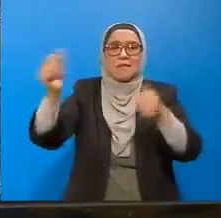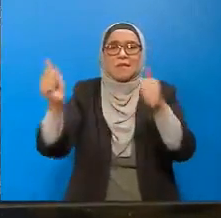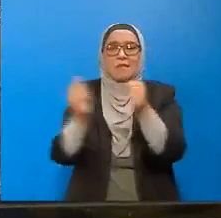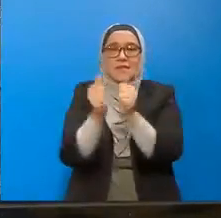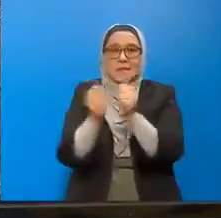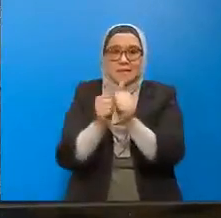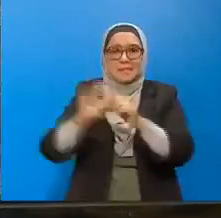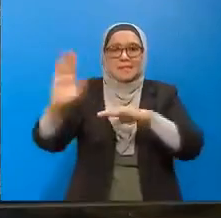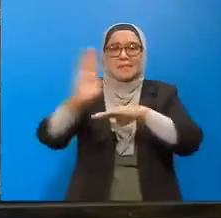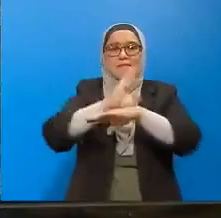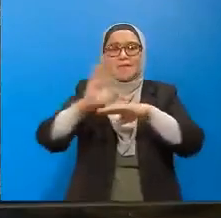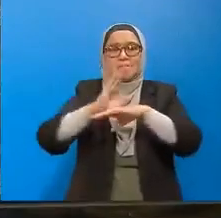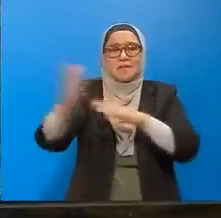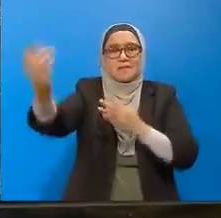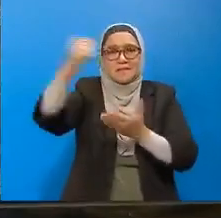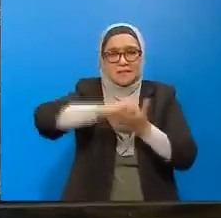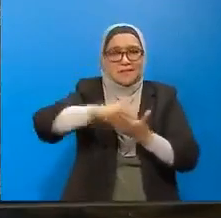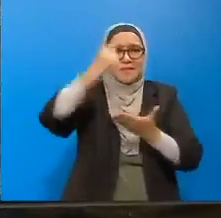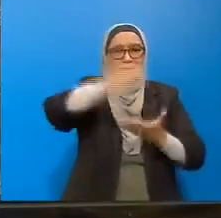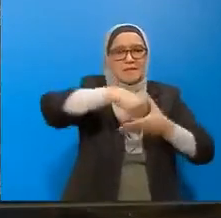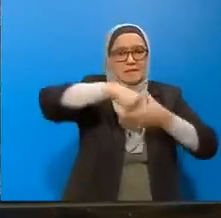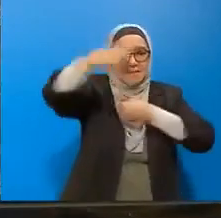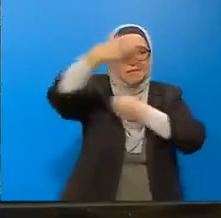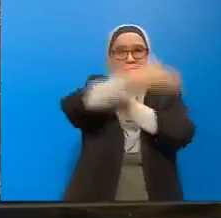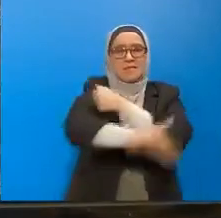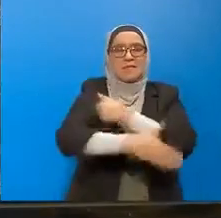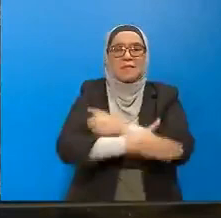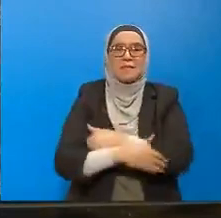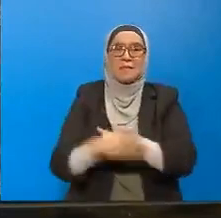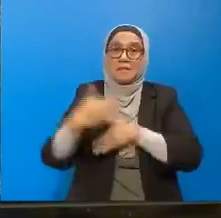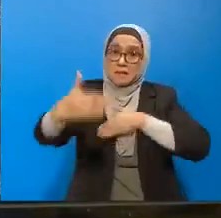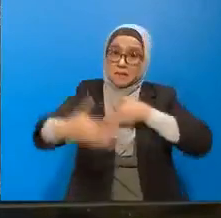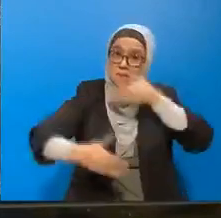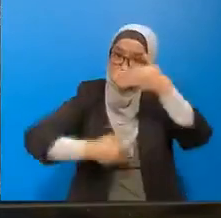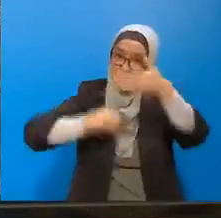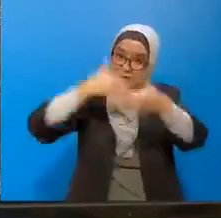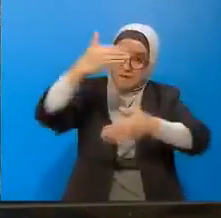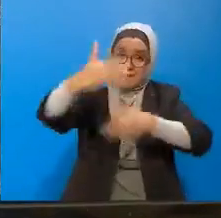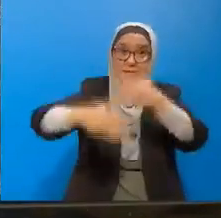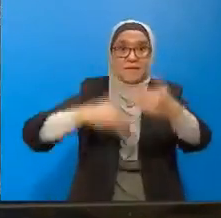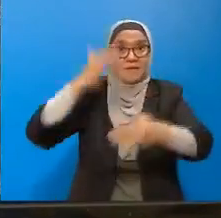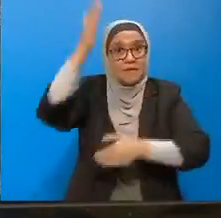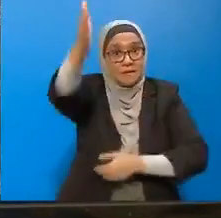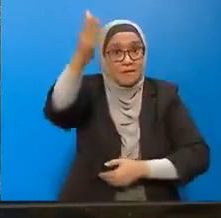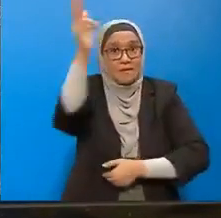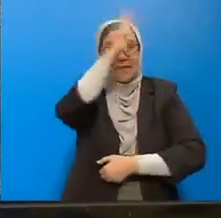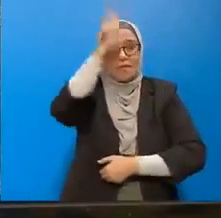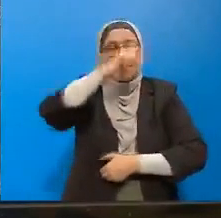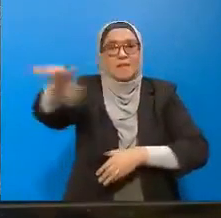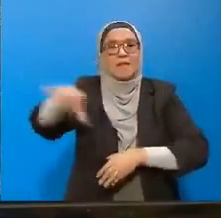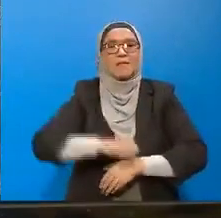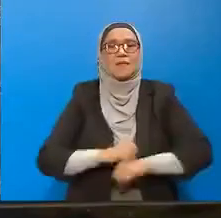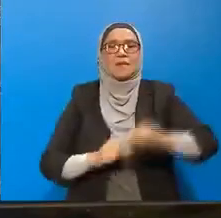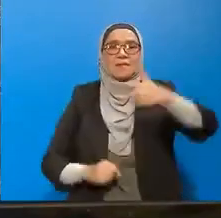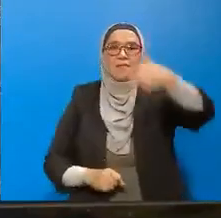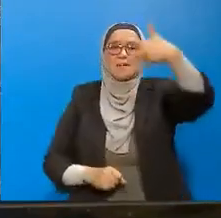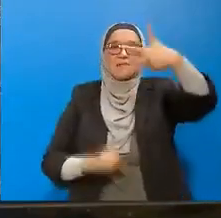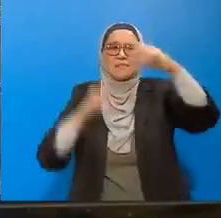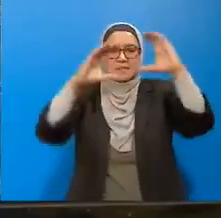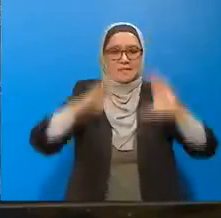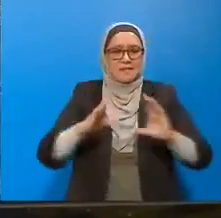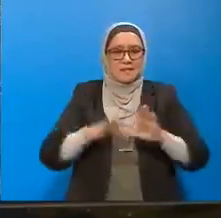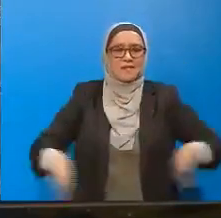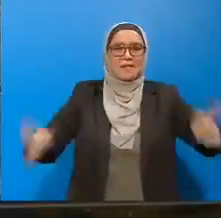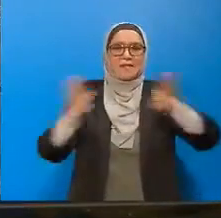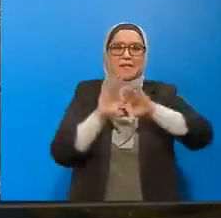asing. Maju ke hadapan, kerajaan akan terus mengambil tiga pendekatan utama seperti berikut